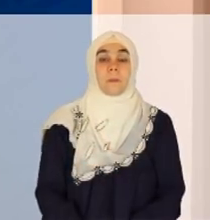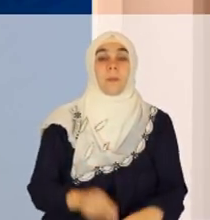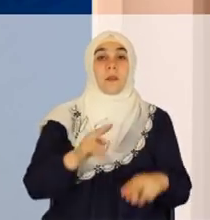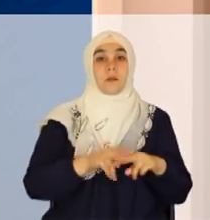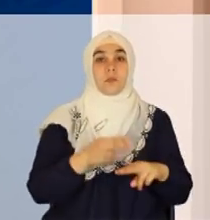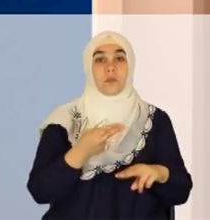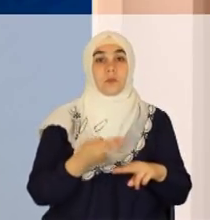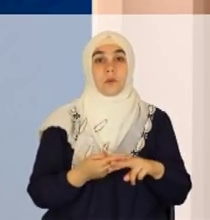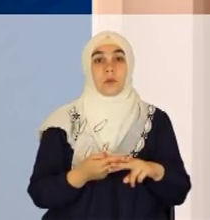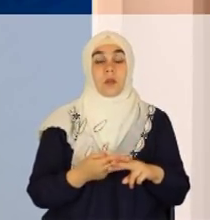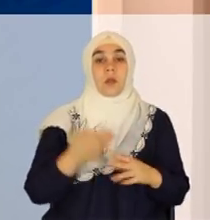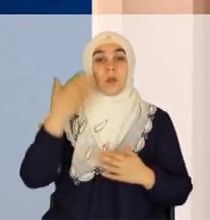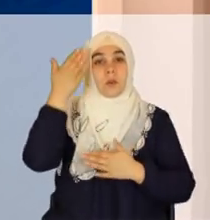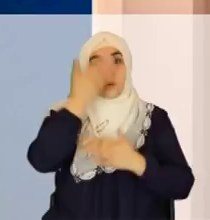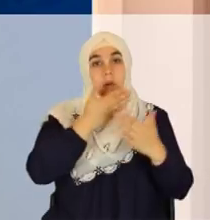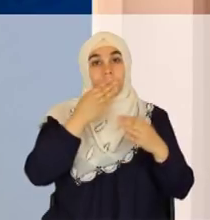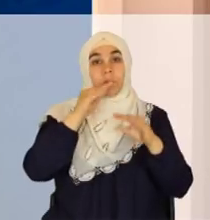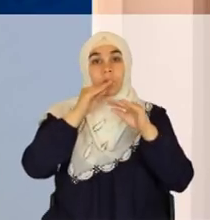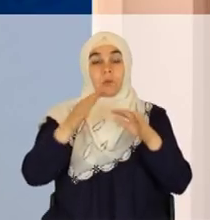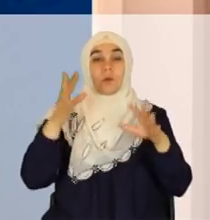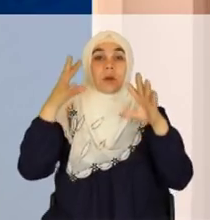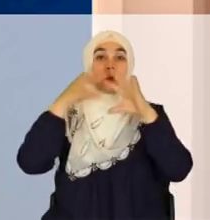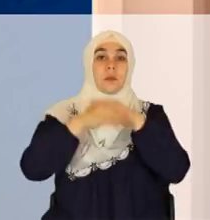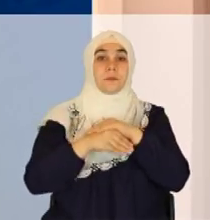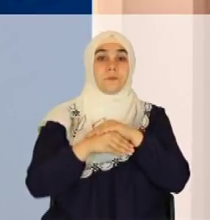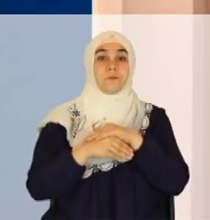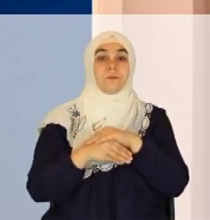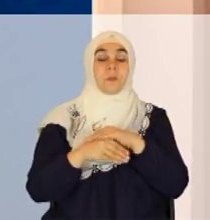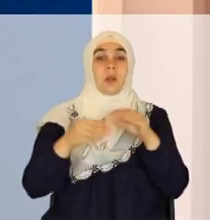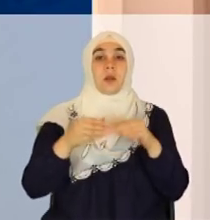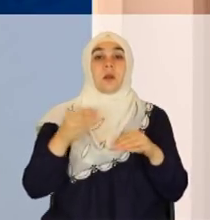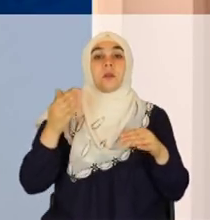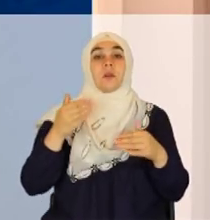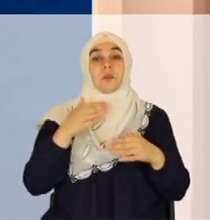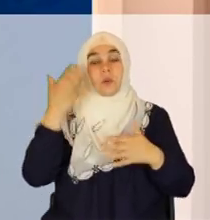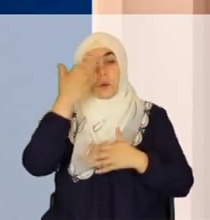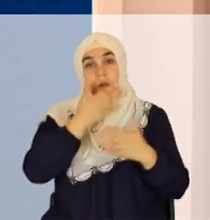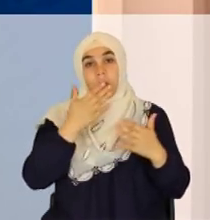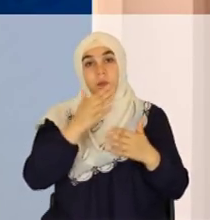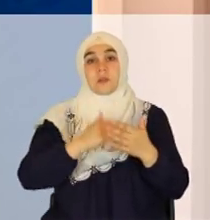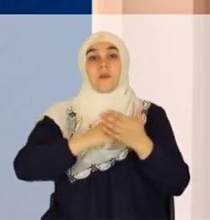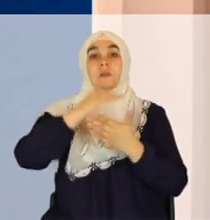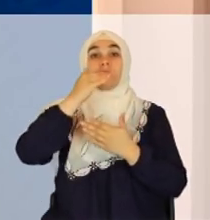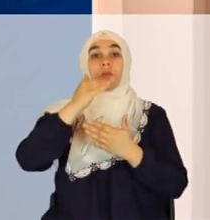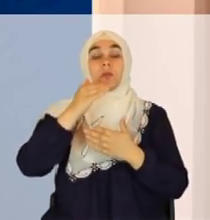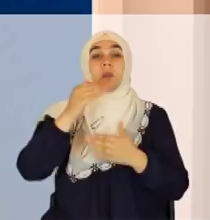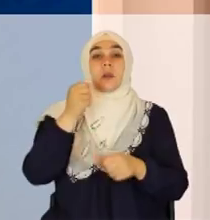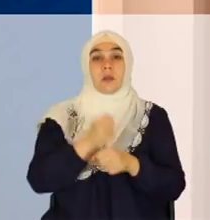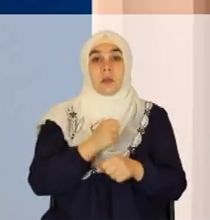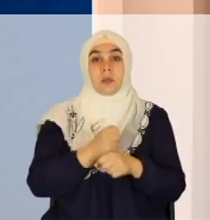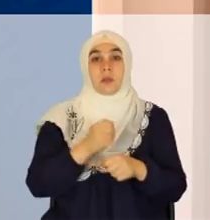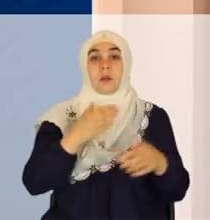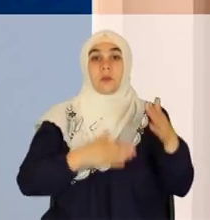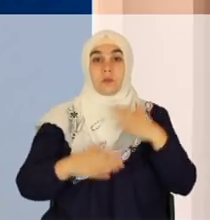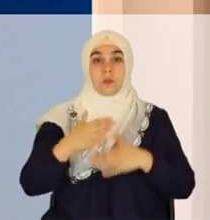Ana shunda tahoratga ruh kiradi. Tahoratni saviyasi ko'tariladi. Qilgan odam